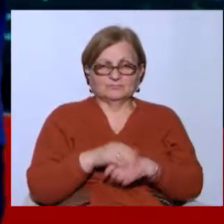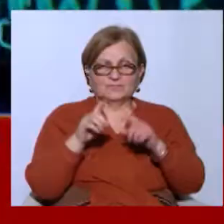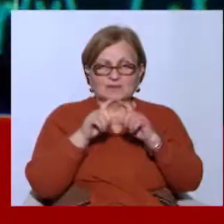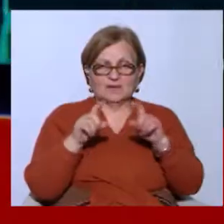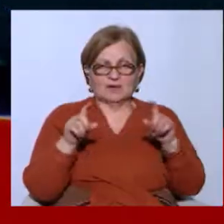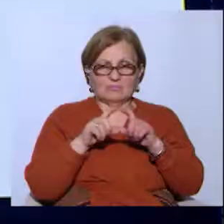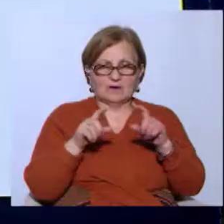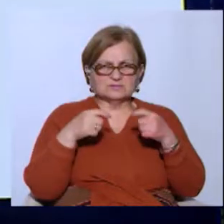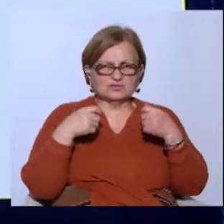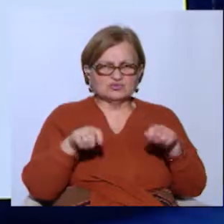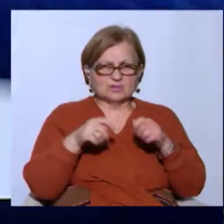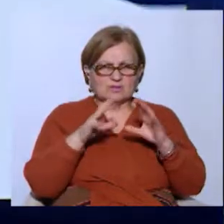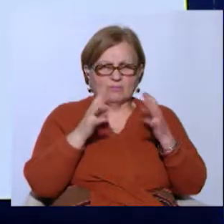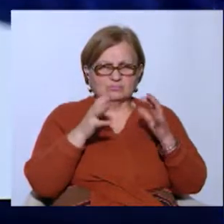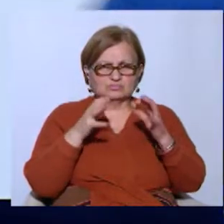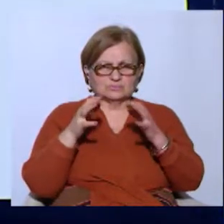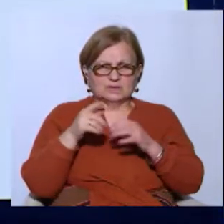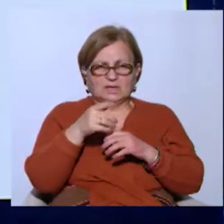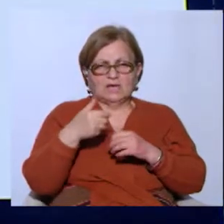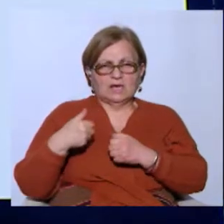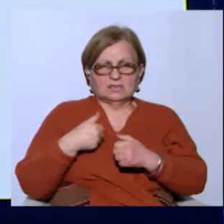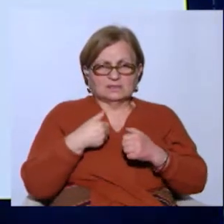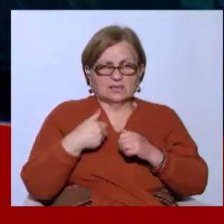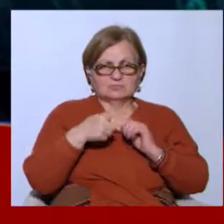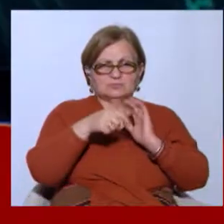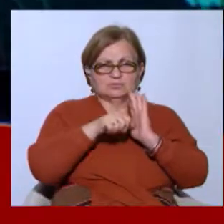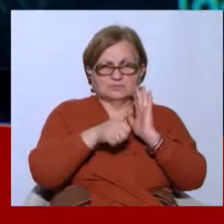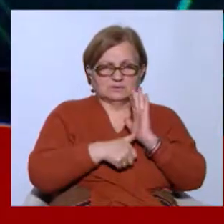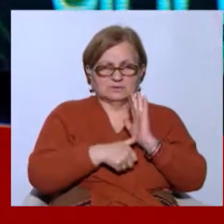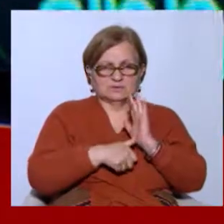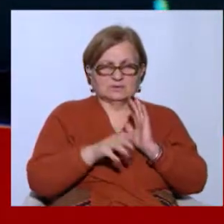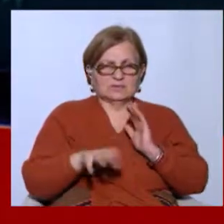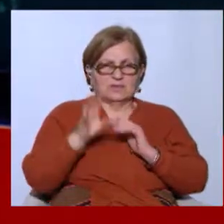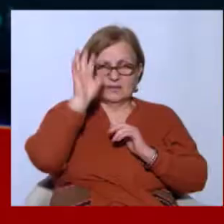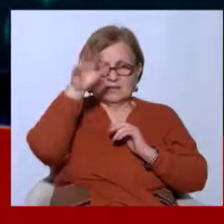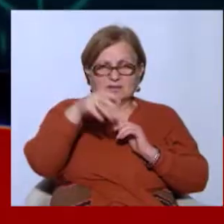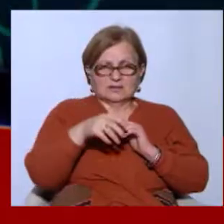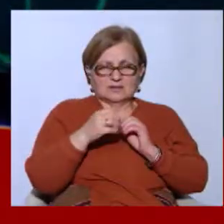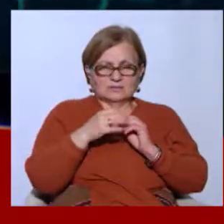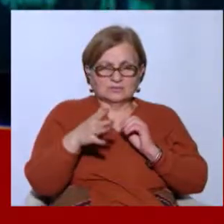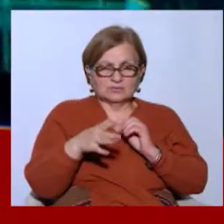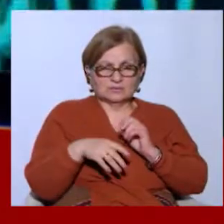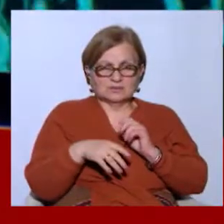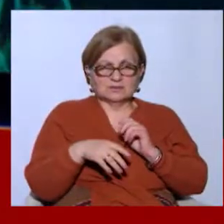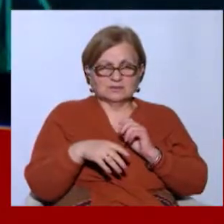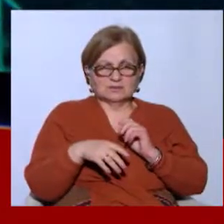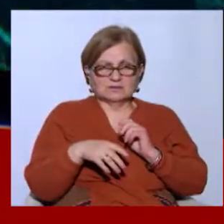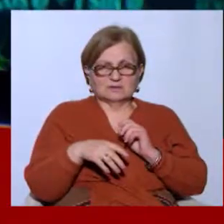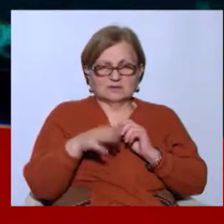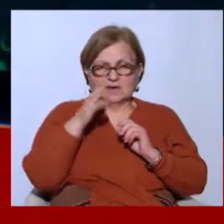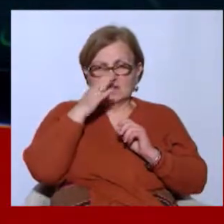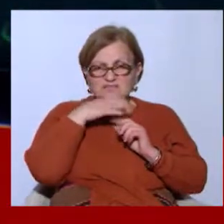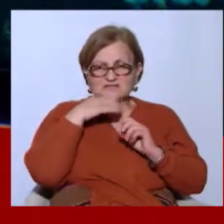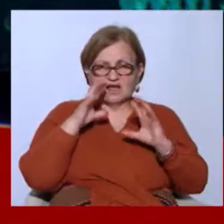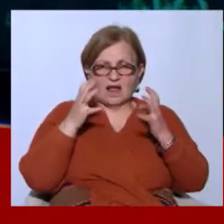მაღაზიაში იყიდება ბურთები. რაგბის ბურთი ღირს 16 ლარი, კალათბურთის ბურთი ღირს 15 ლარი,